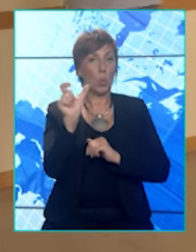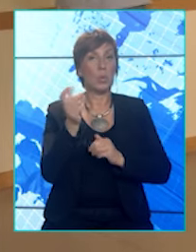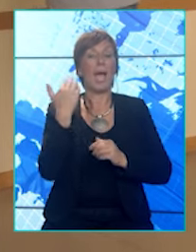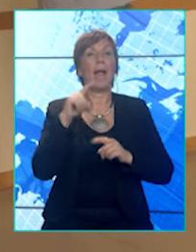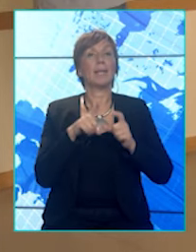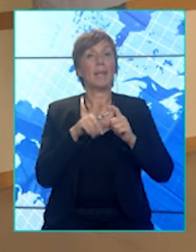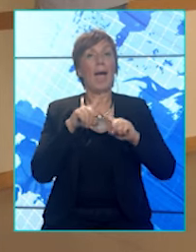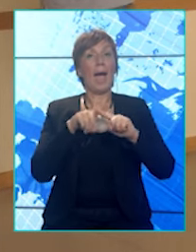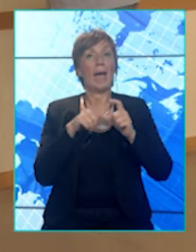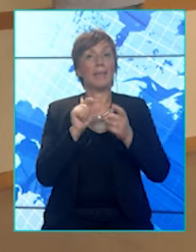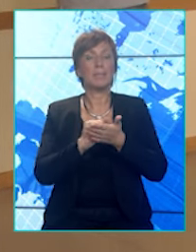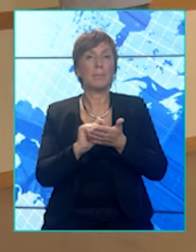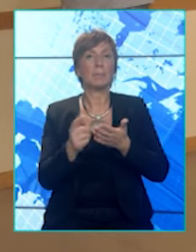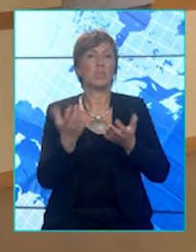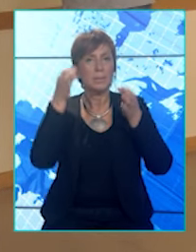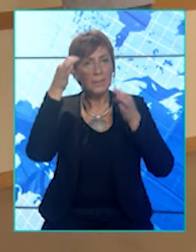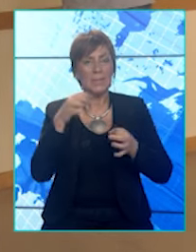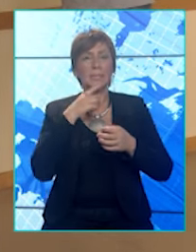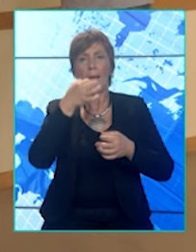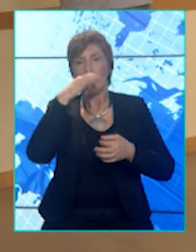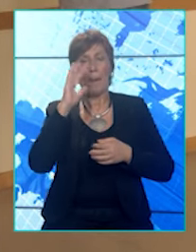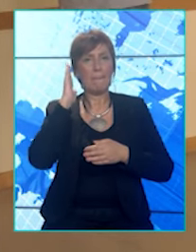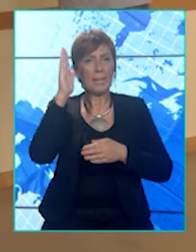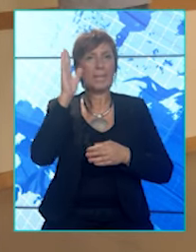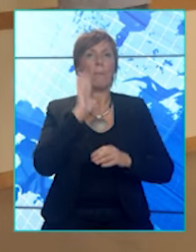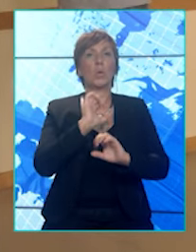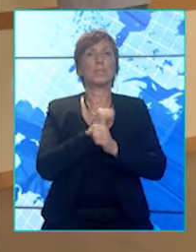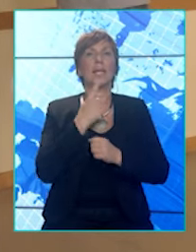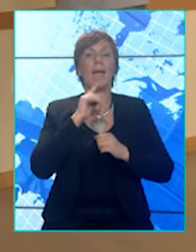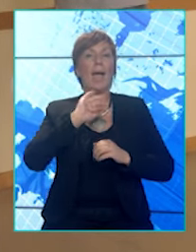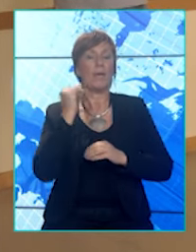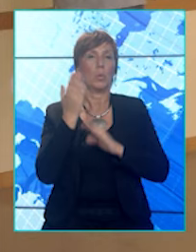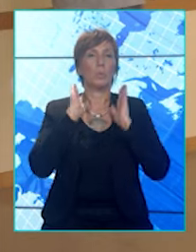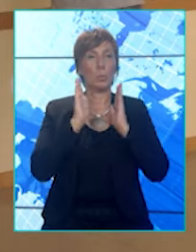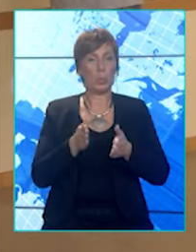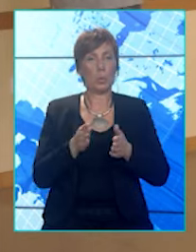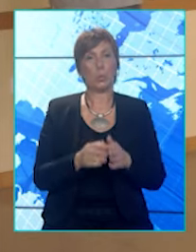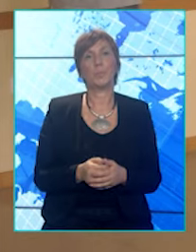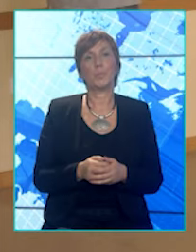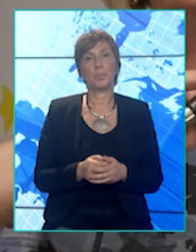i da HDZ-u pripiše zasluge za napredak Bosne i Hercegovine na evropskom putu.